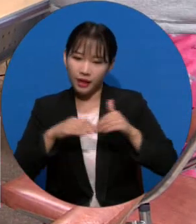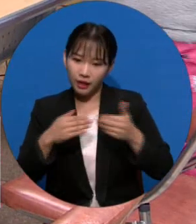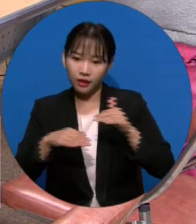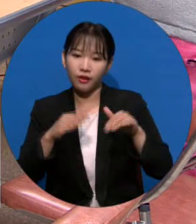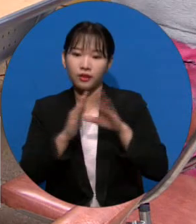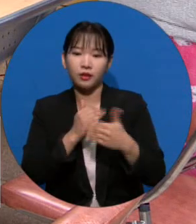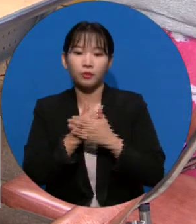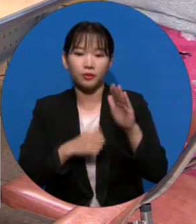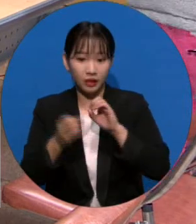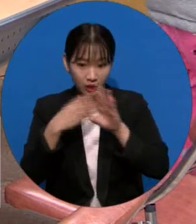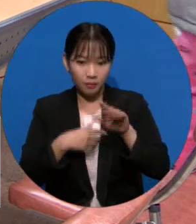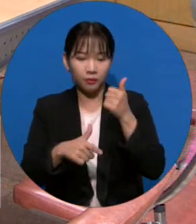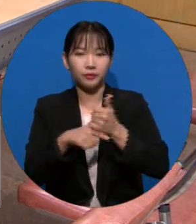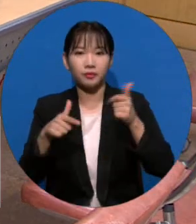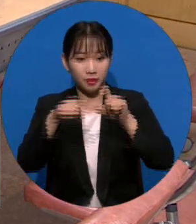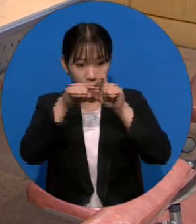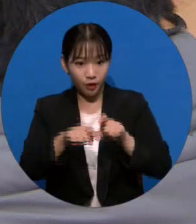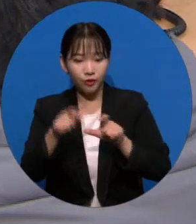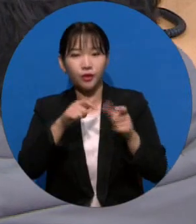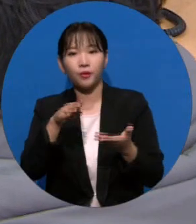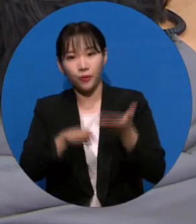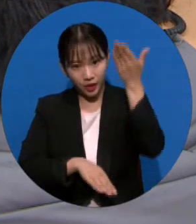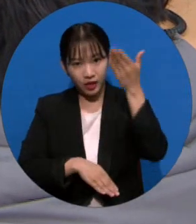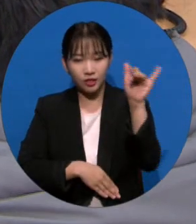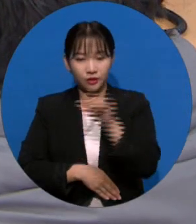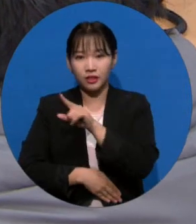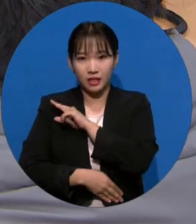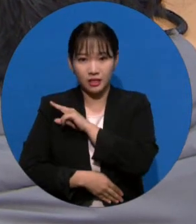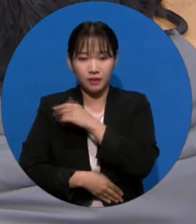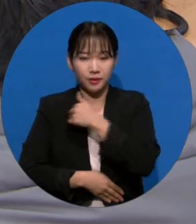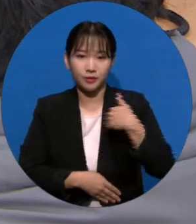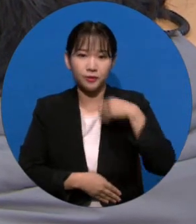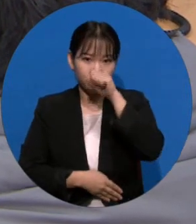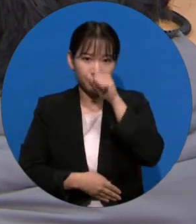비율 역시 호남 지역의 평균을 크게 웃돌며 전국에서 가장 높았습니다.